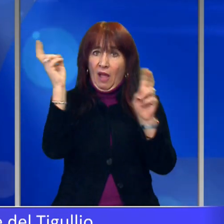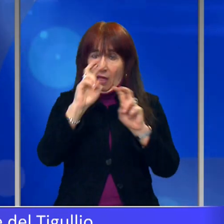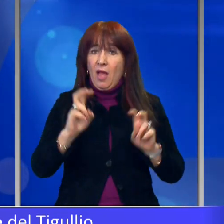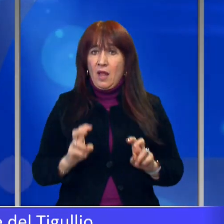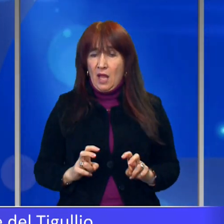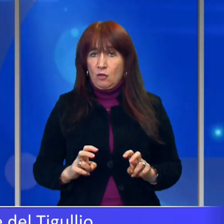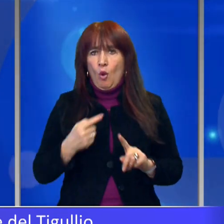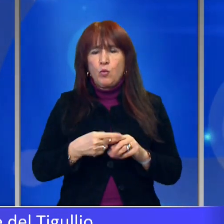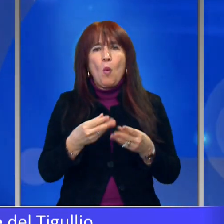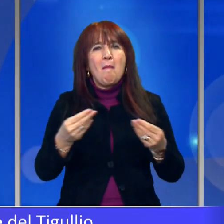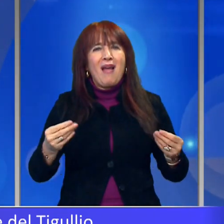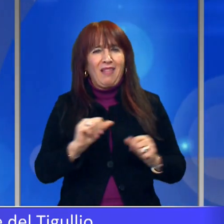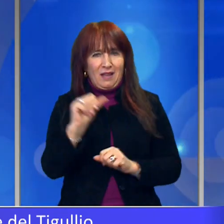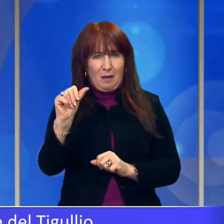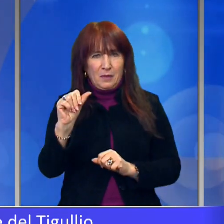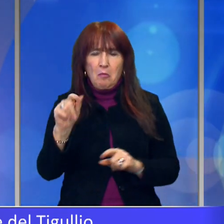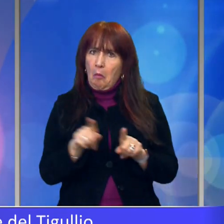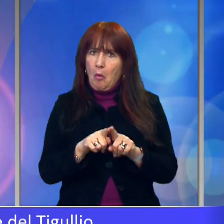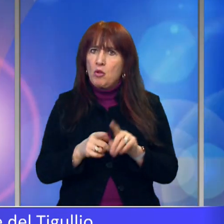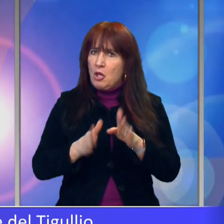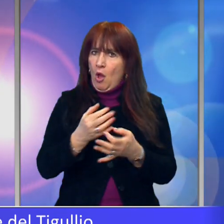e di materie prime